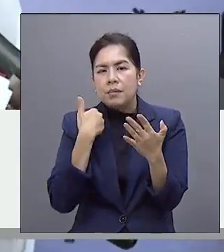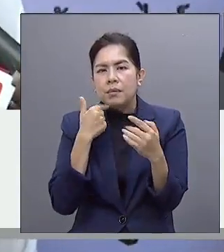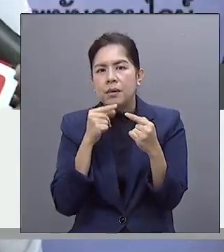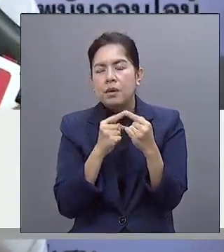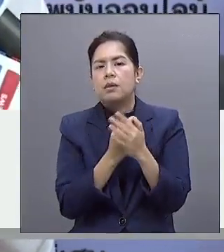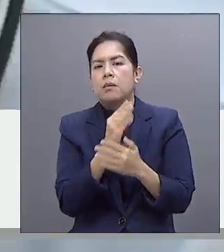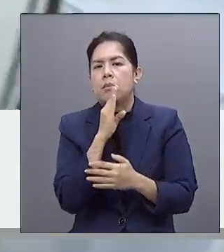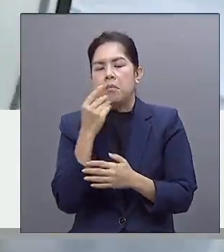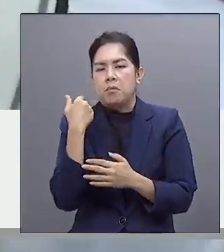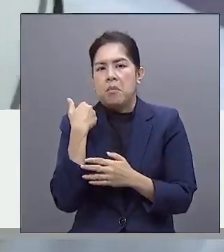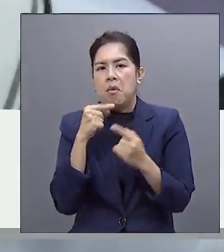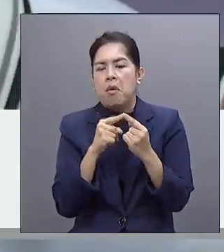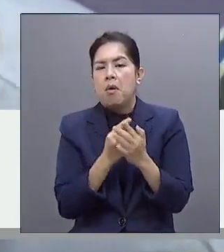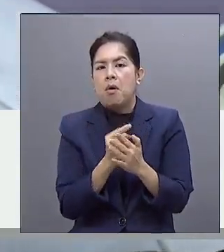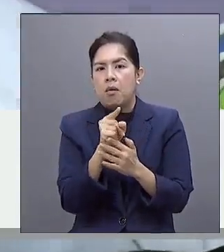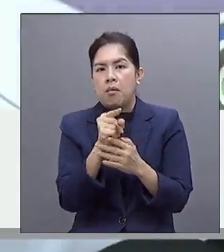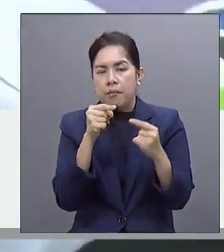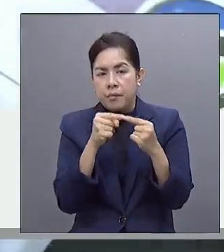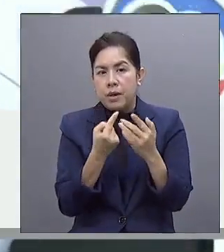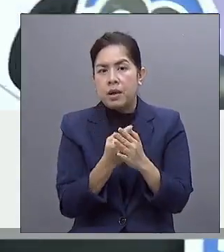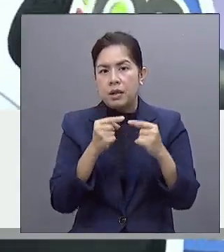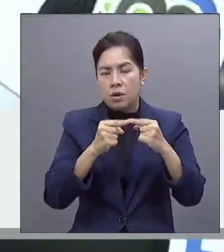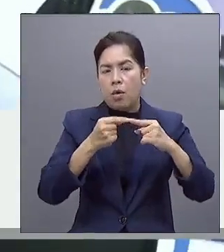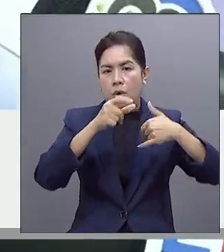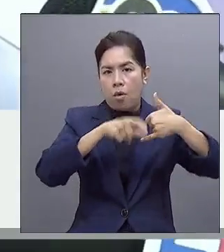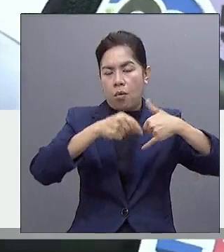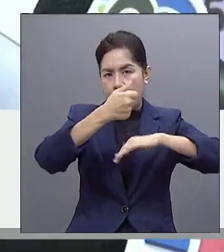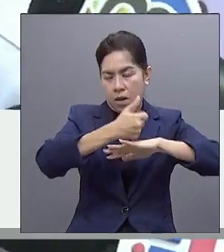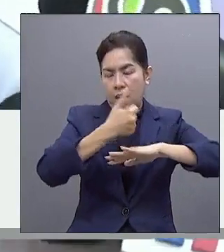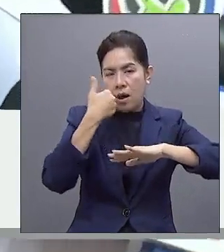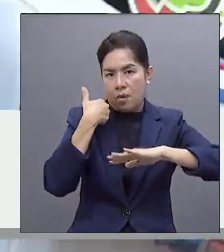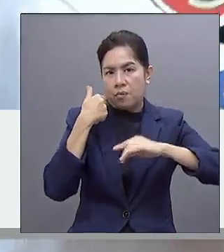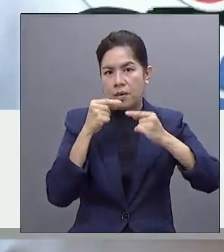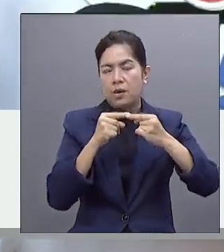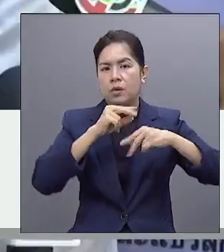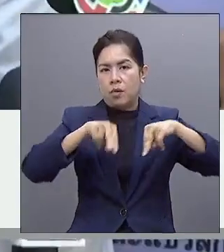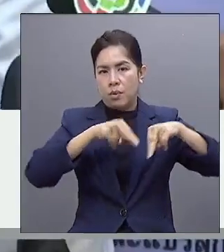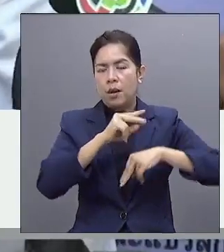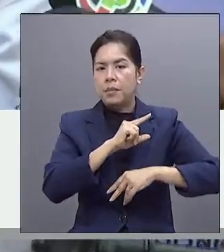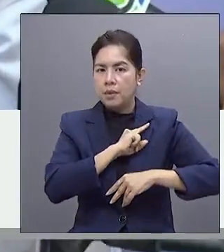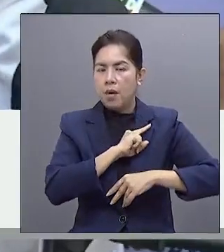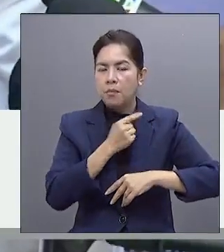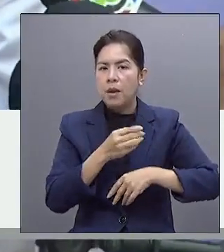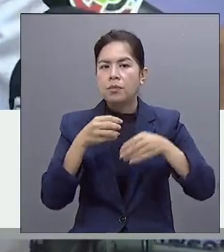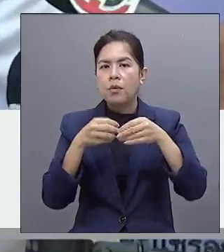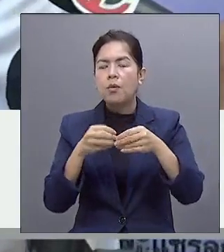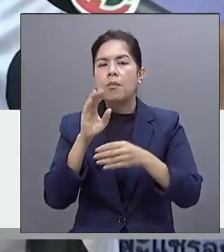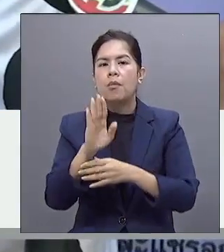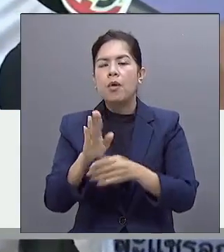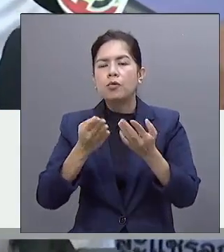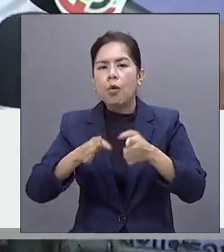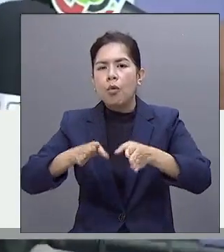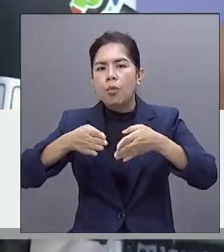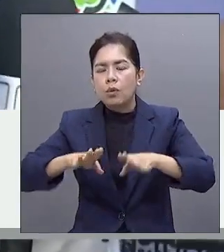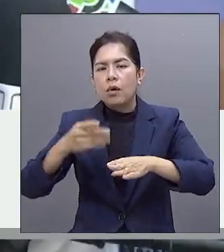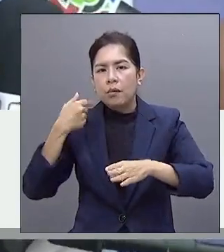ป็นผู้ดูแลจากนั้นจะมีลูกน้องระดับนายพลเป็นพลตำรวจโทรหลายนายค